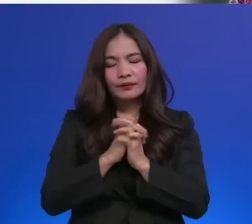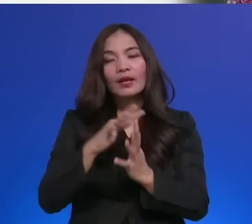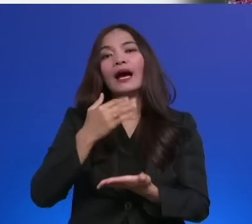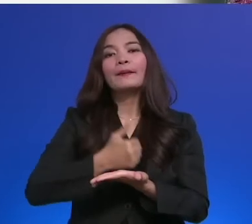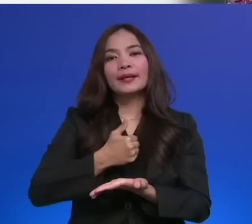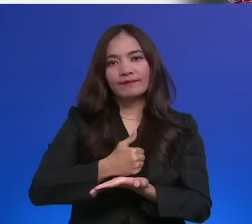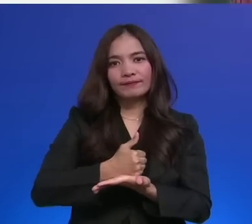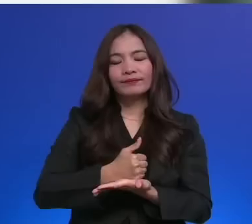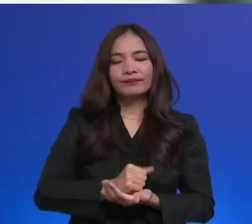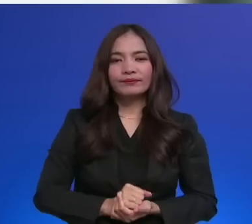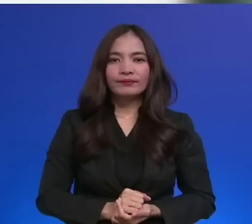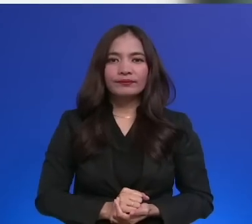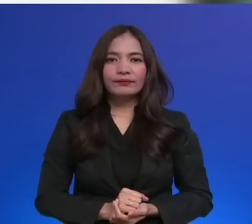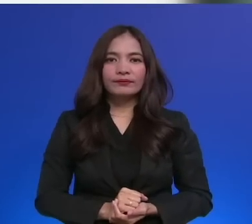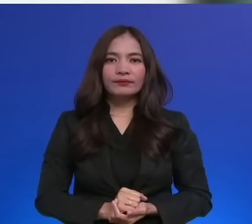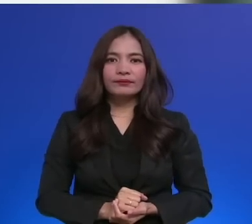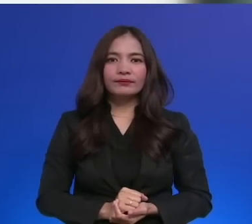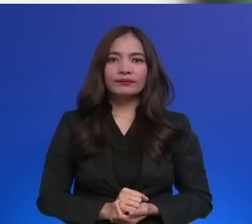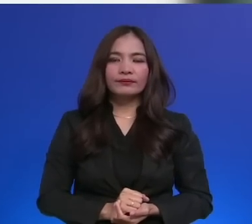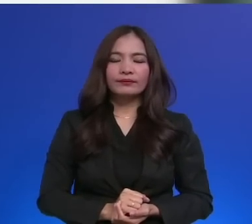Amin, amin.